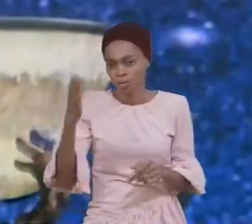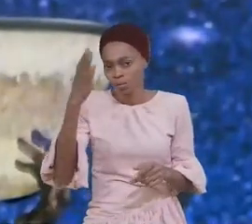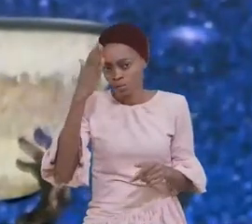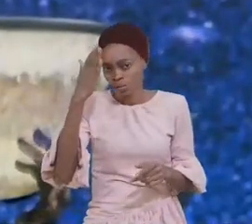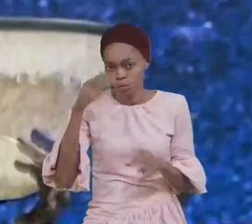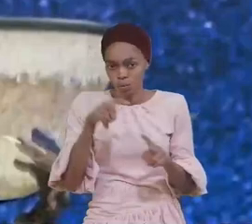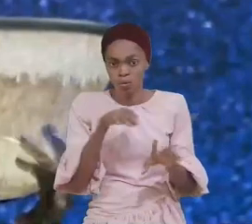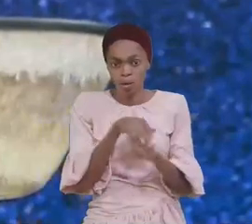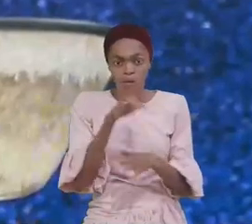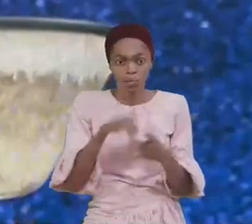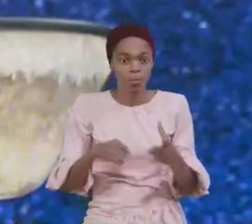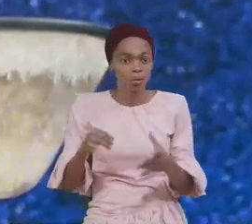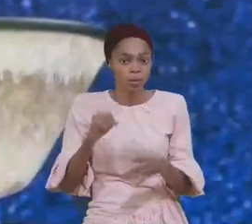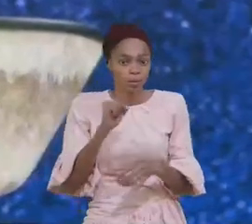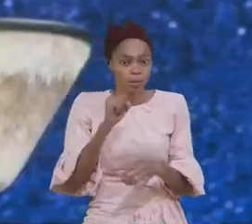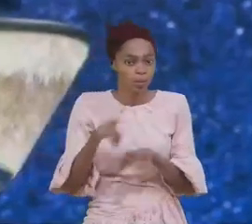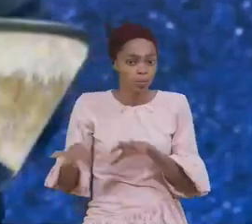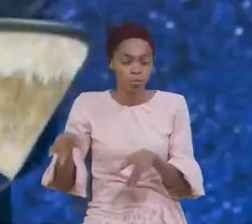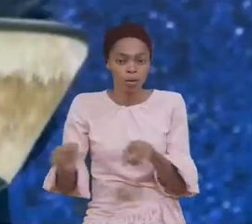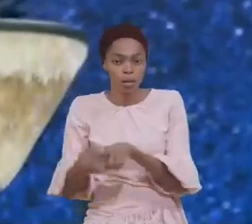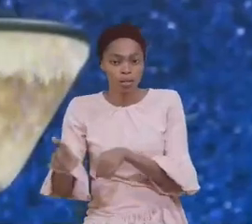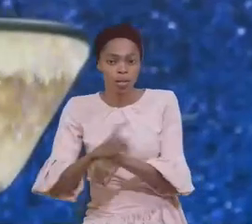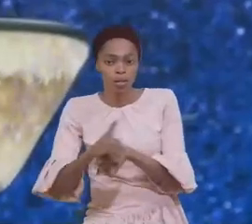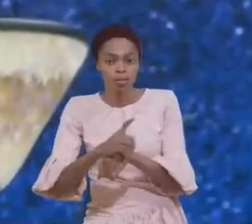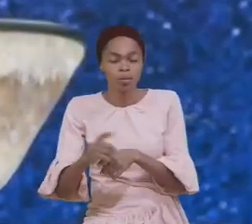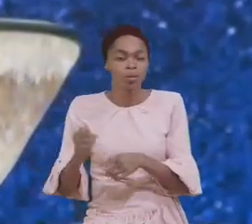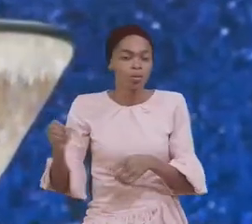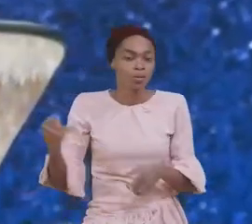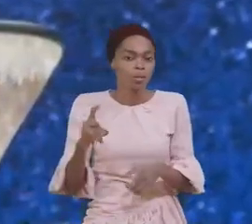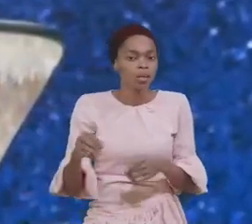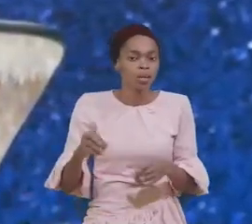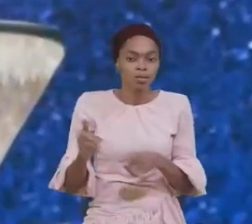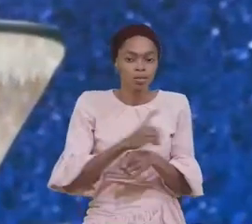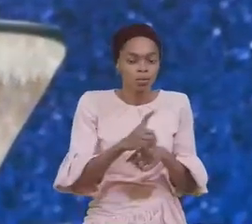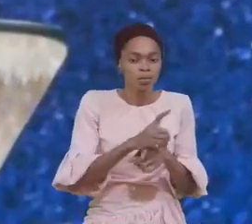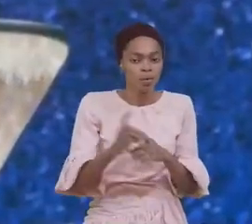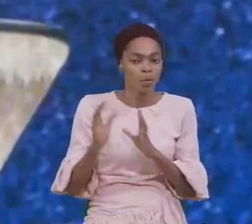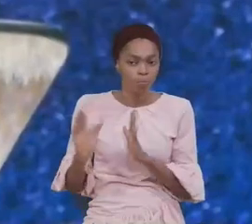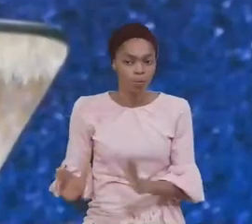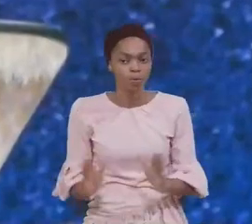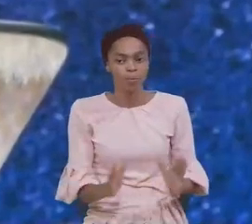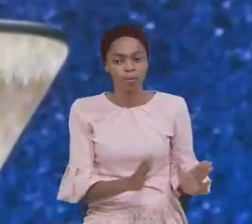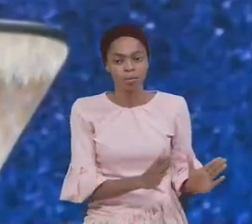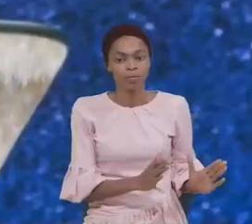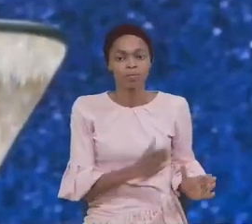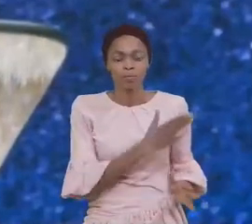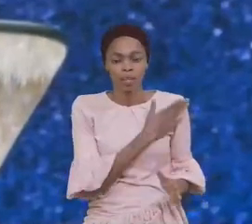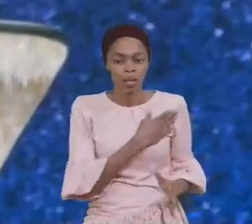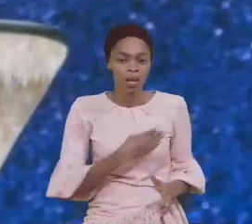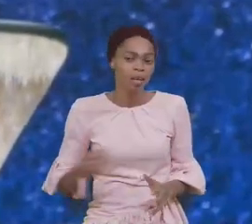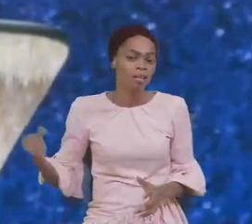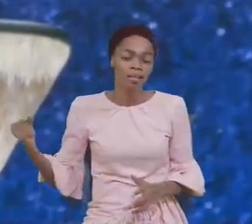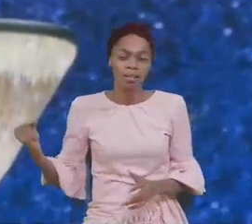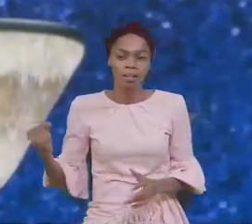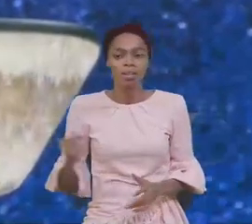qu'ils voient ce qu'ils doivent faire comme devoir. Donc, alors il faut une préparation diligente et la prédisposition